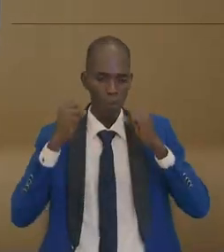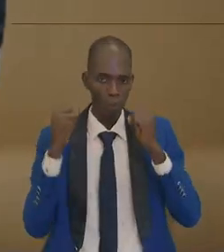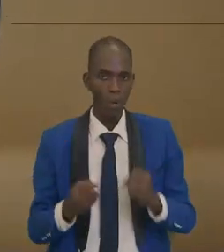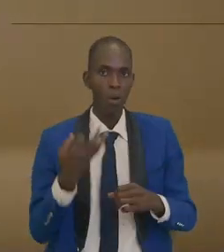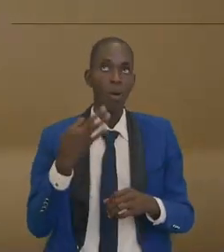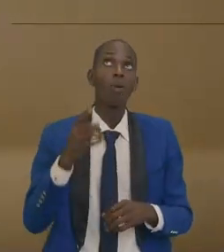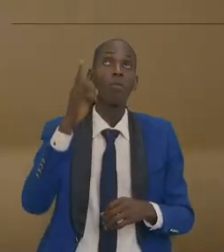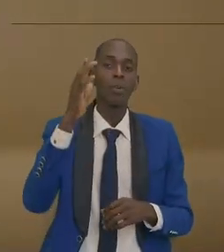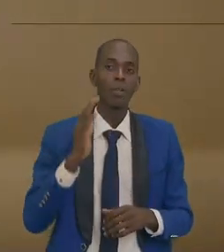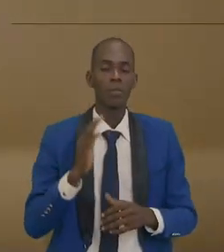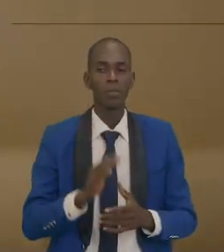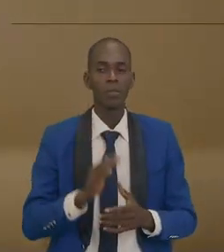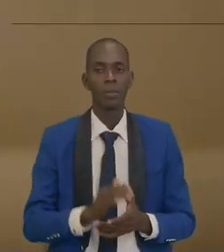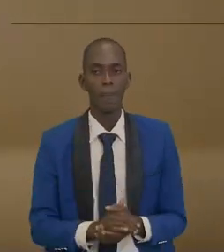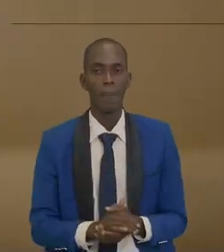Dieu